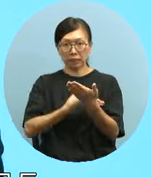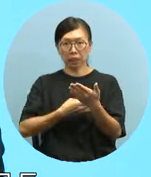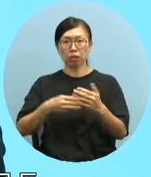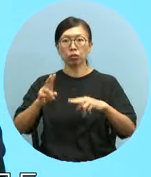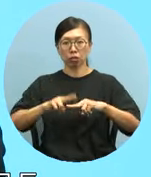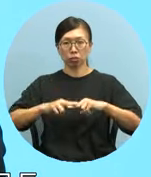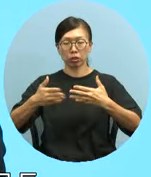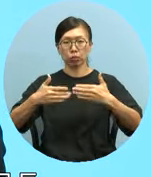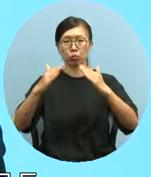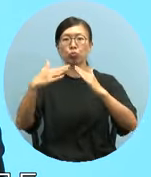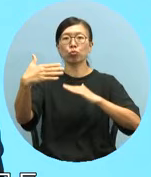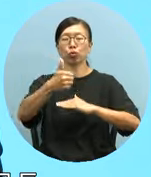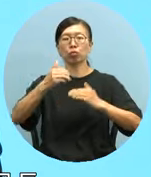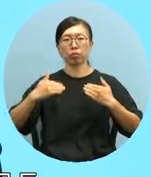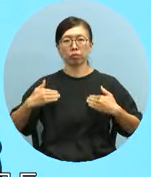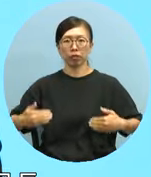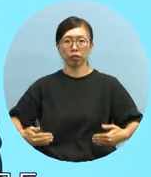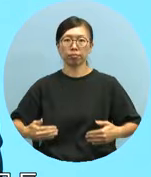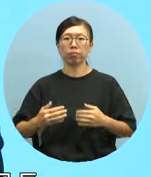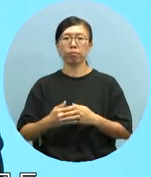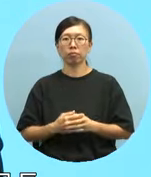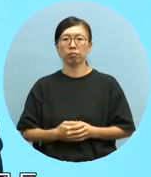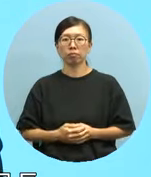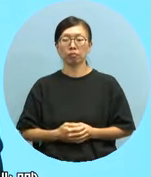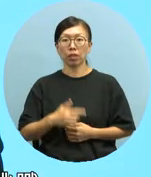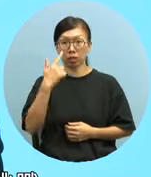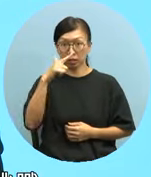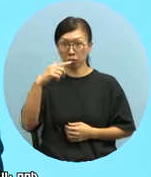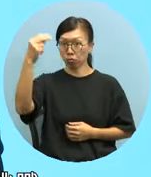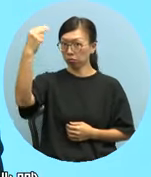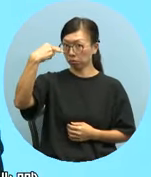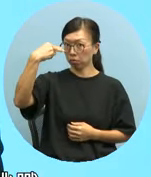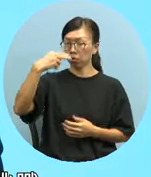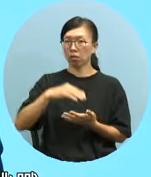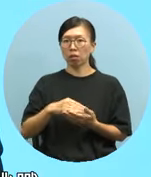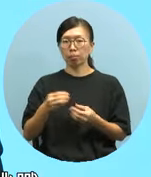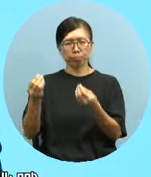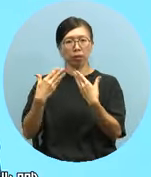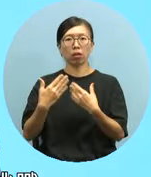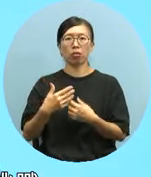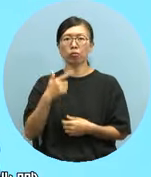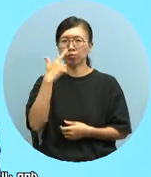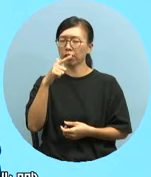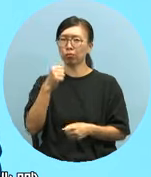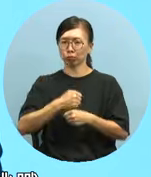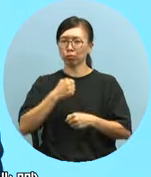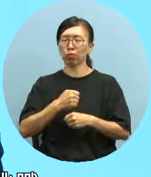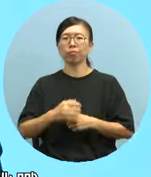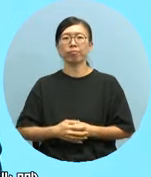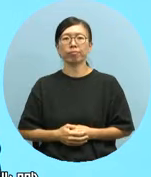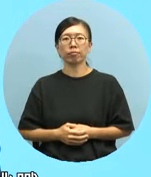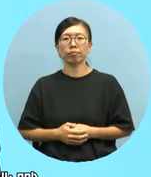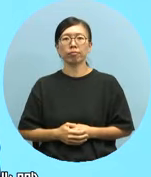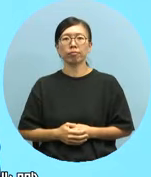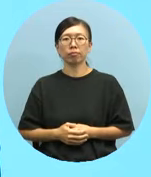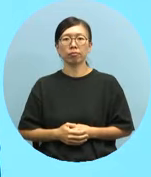政制及內地事務局局長呢個位置。咁啊，呢個新嘅任命咧，對我本人嚟講咧，可以話一個全新嘅挑